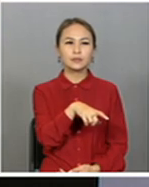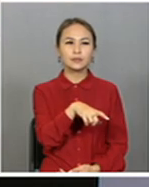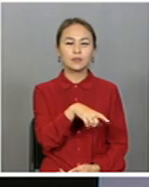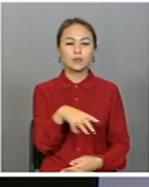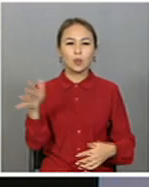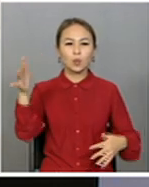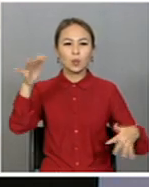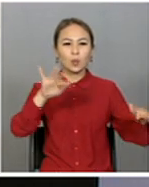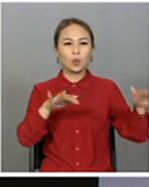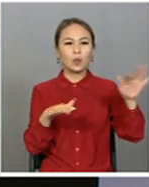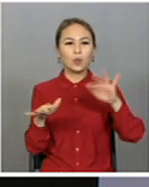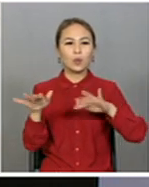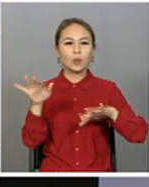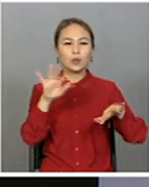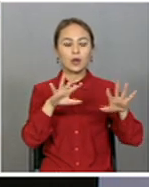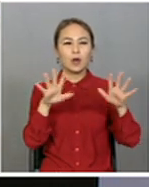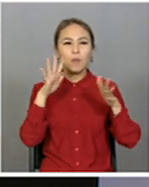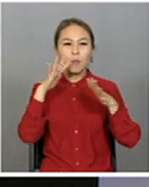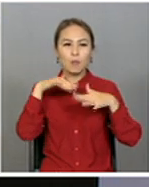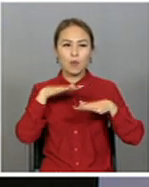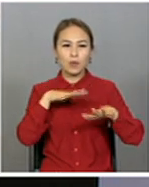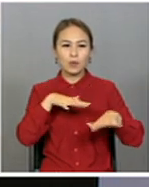горы, море,